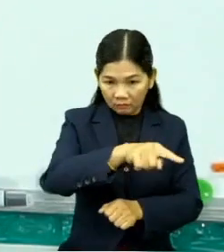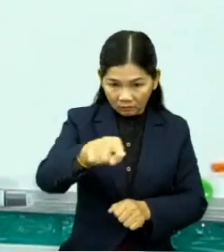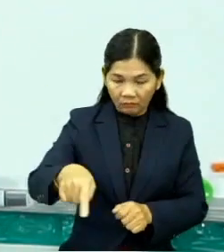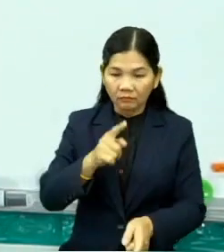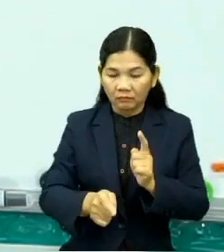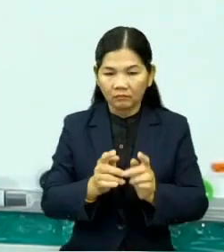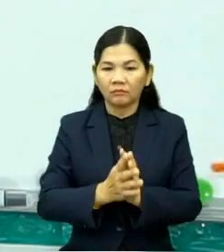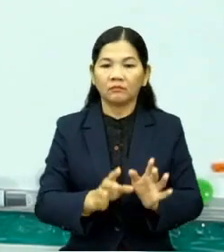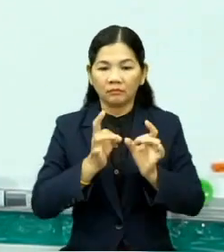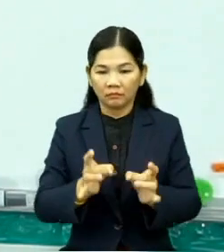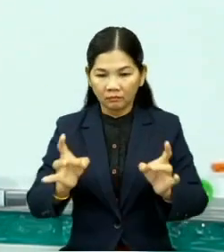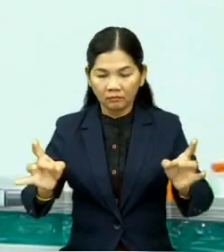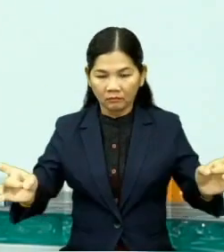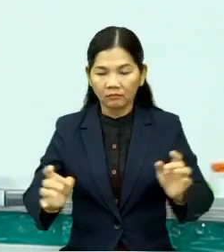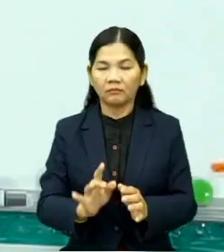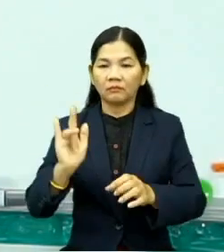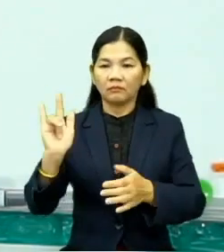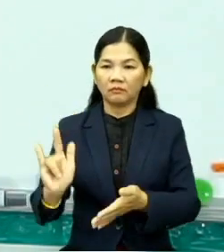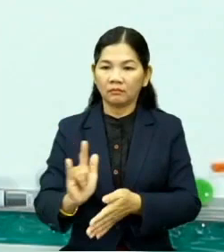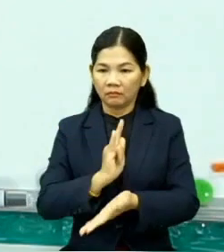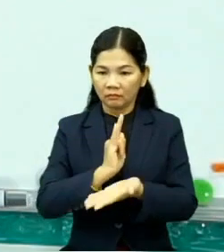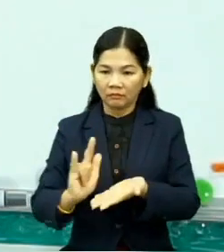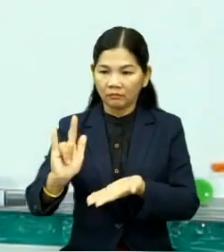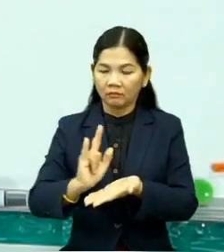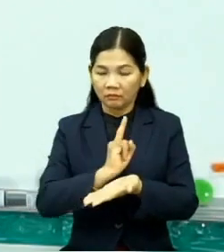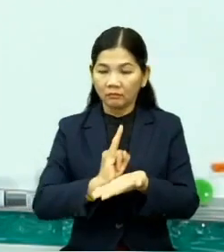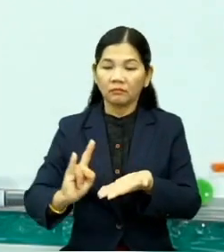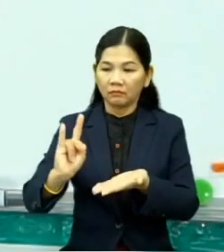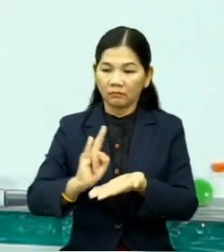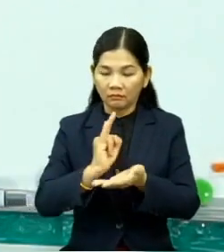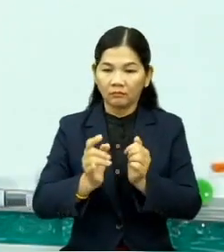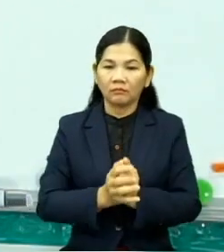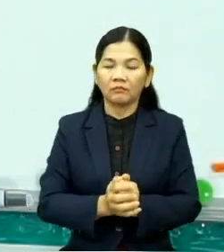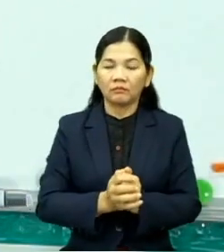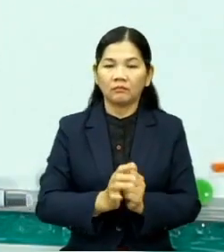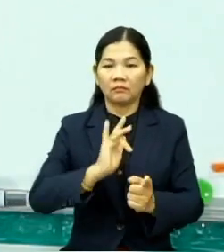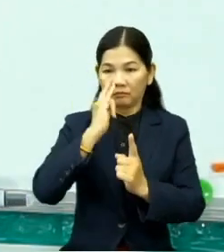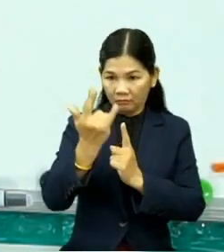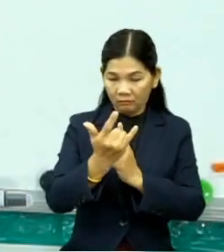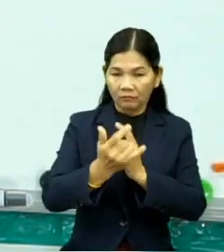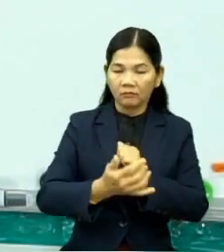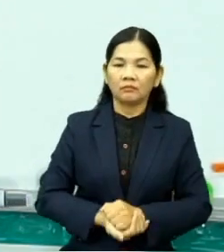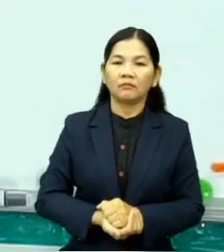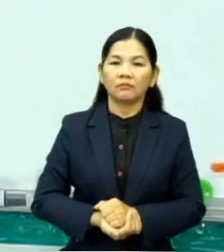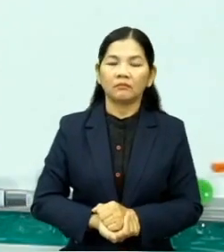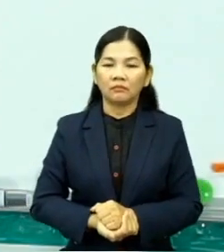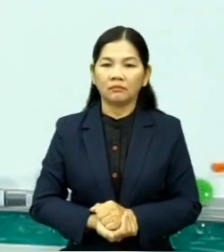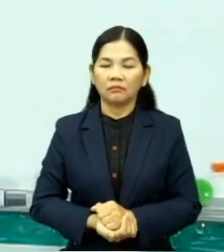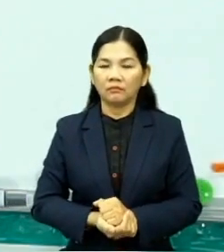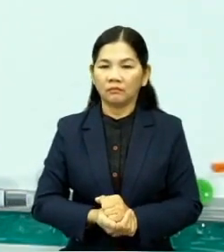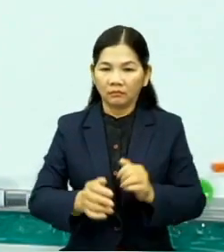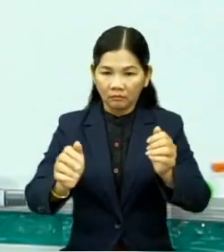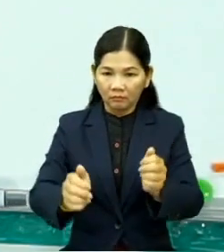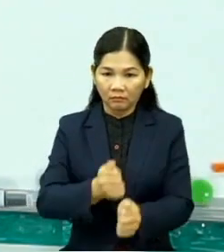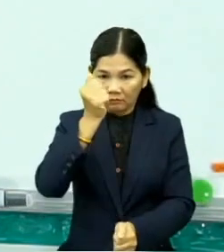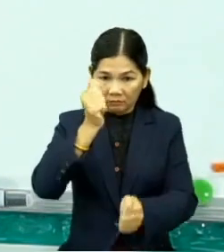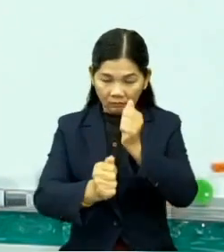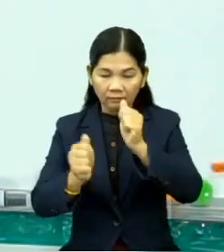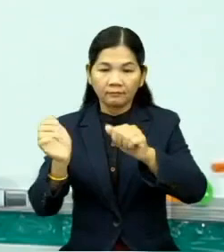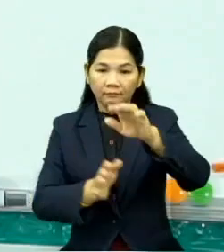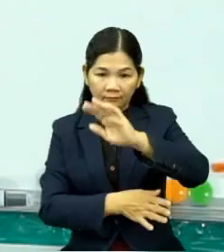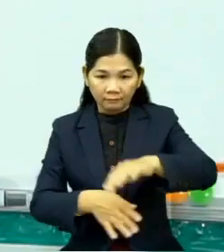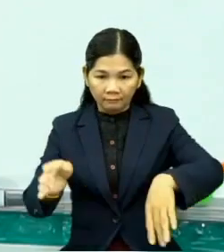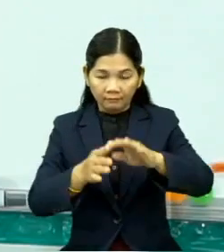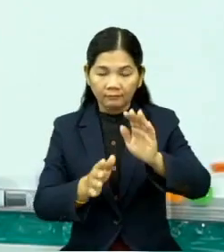ពាទ្យមហោរីប្រពៃណីឆៃយ៉ាំ